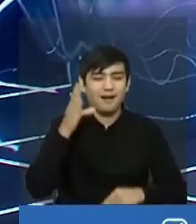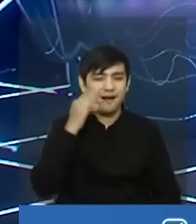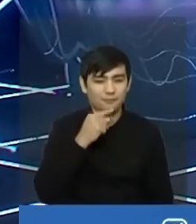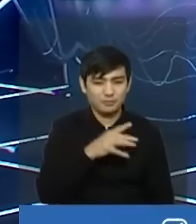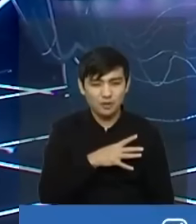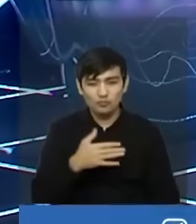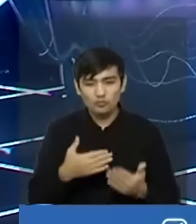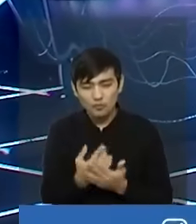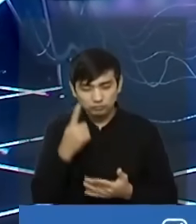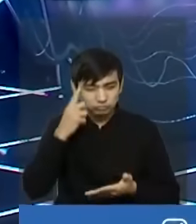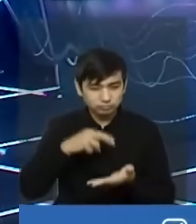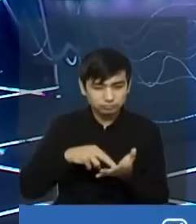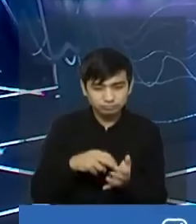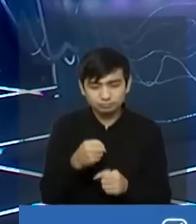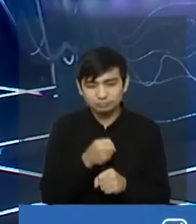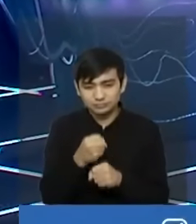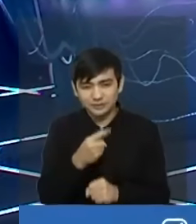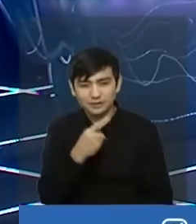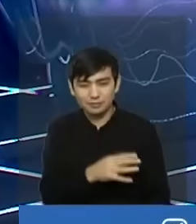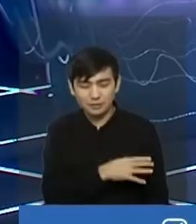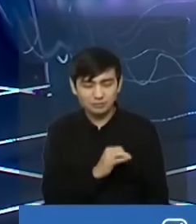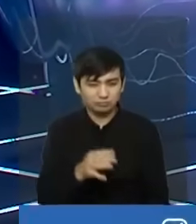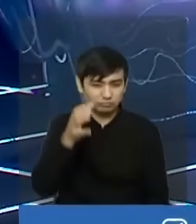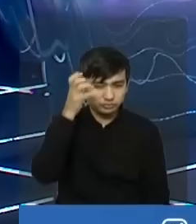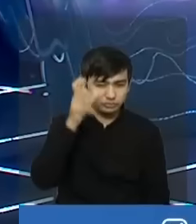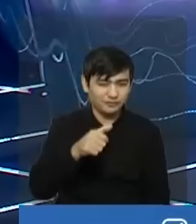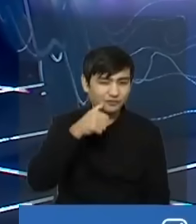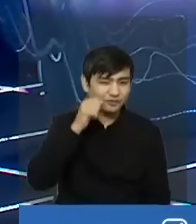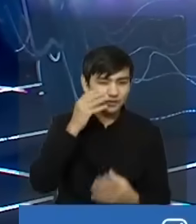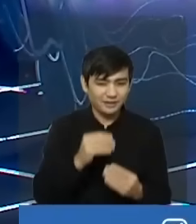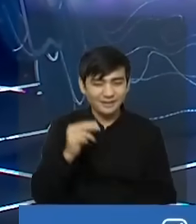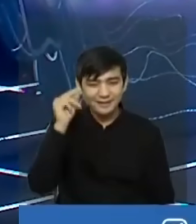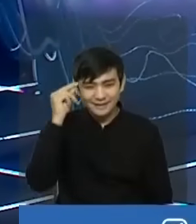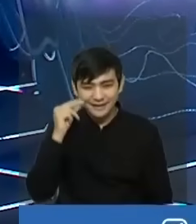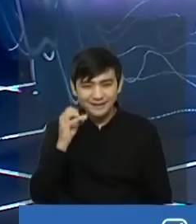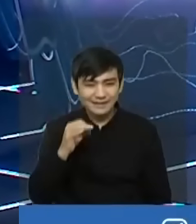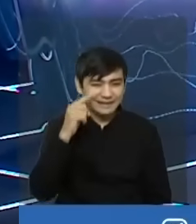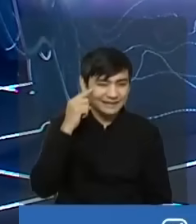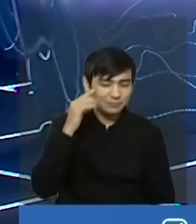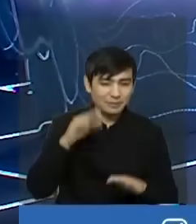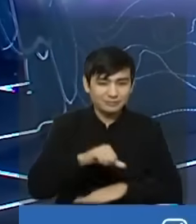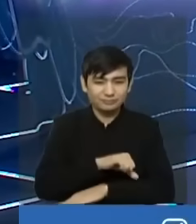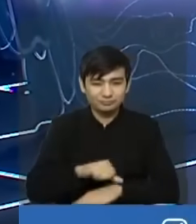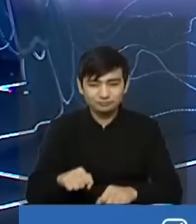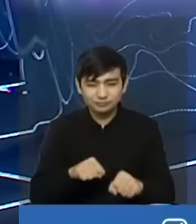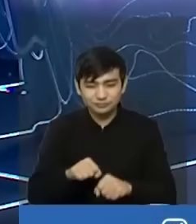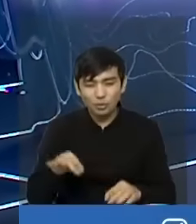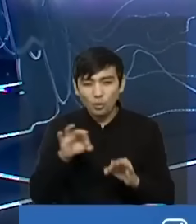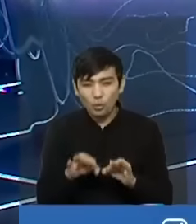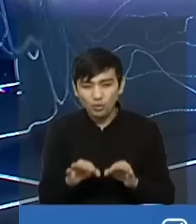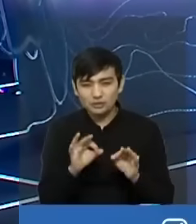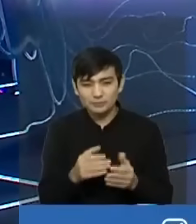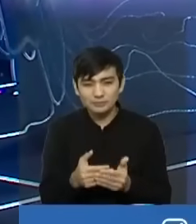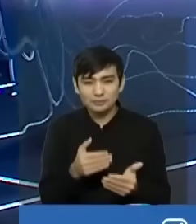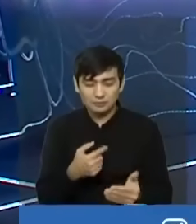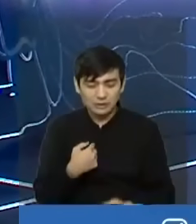әдіс тәсілдерді қолдану қажет екен. Мәселен, ғалым күні кеше ғана Қытай мен Қырғызстан шекарасында тіркелген жер асты дүмпулері жайлы алдын